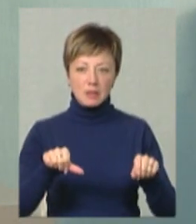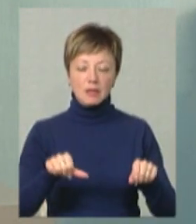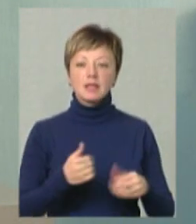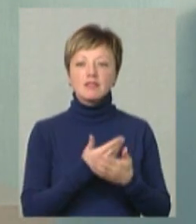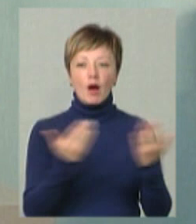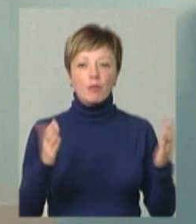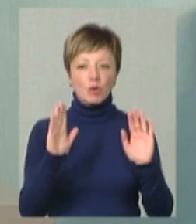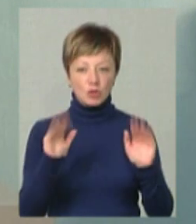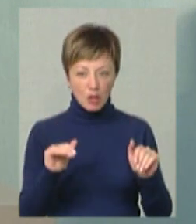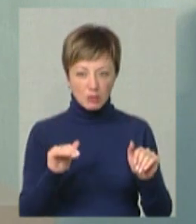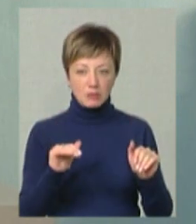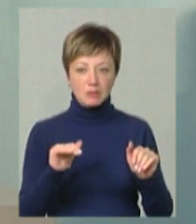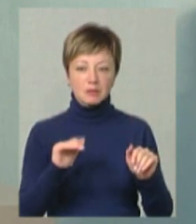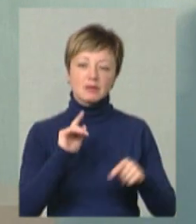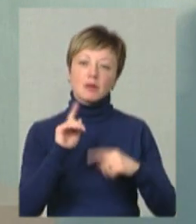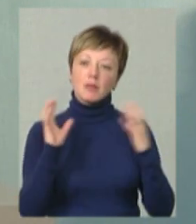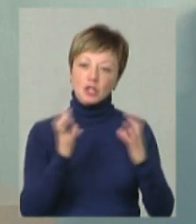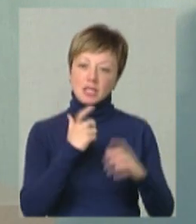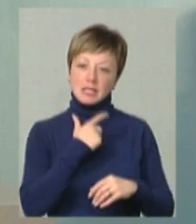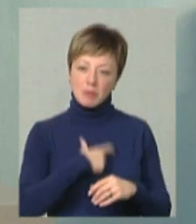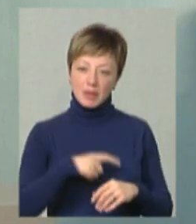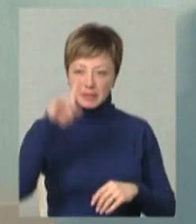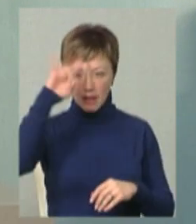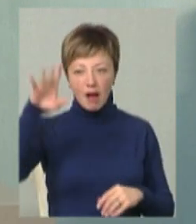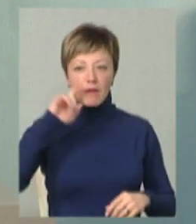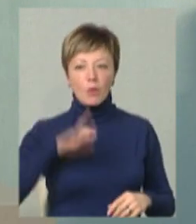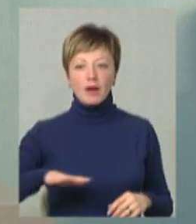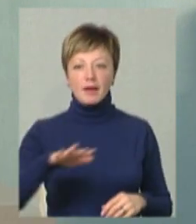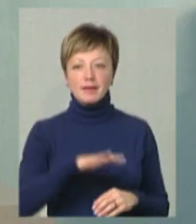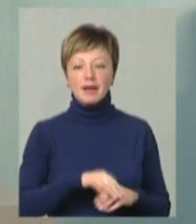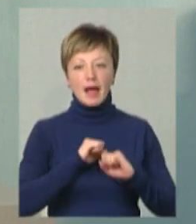Я з вами прощаюся. Бережіть себе. Слава Україні! Героям слава!